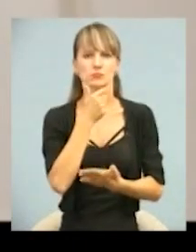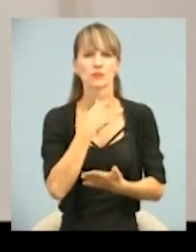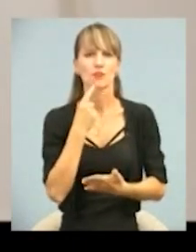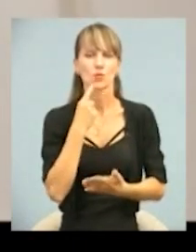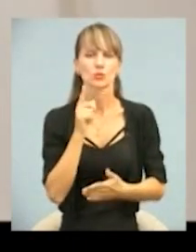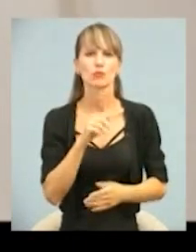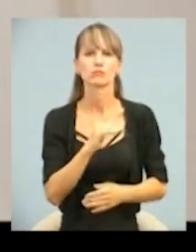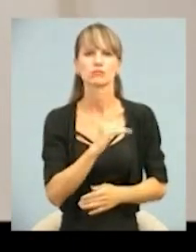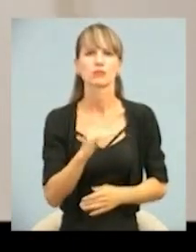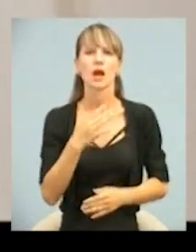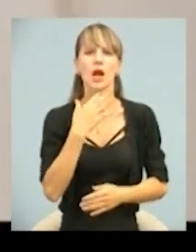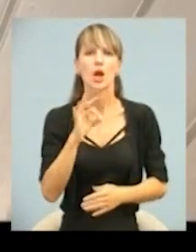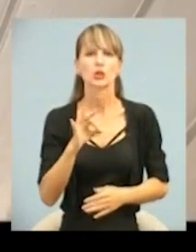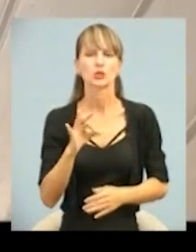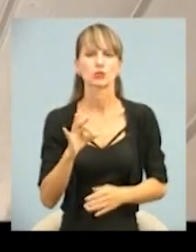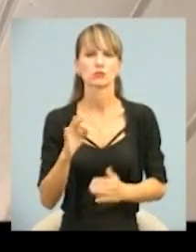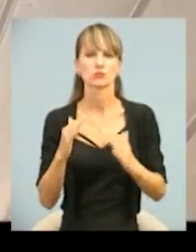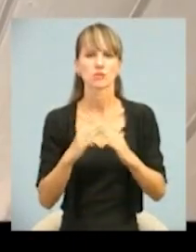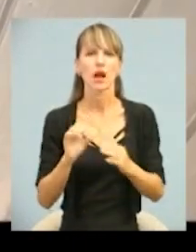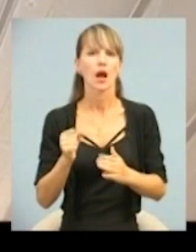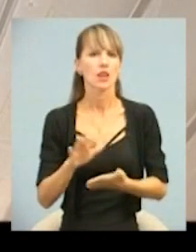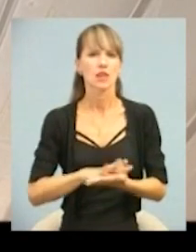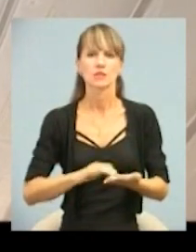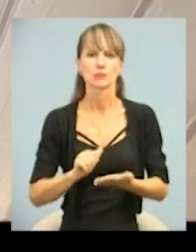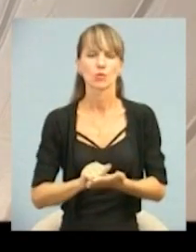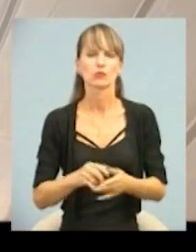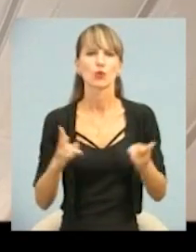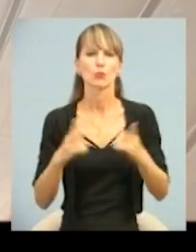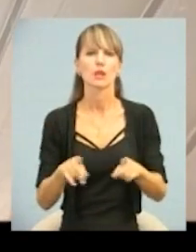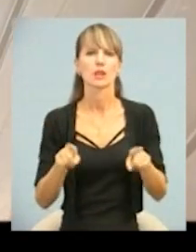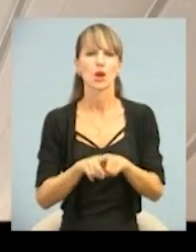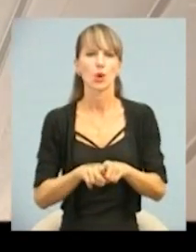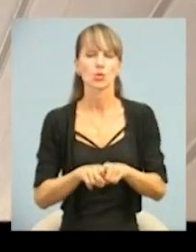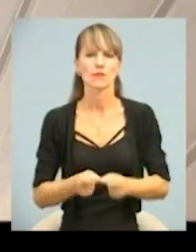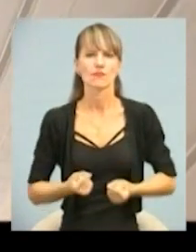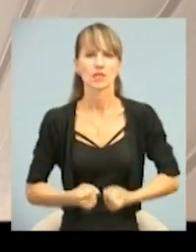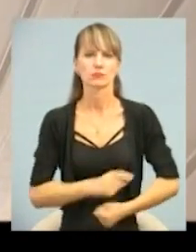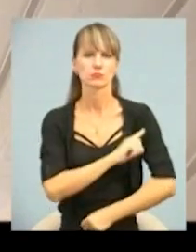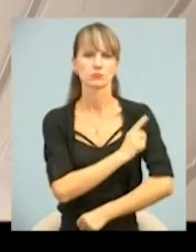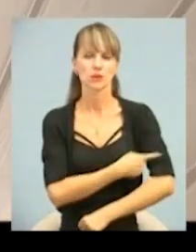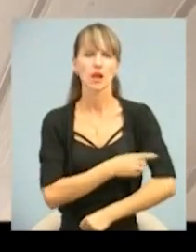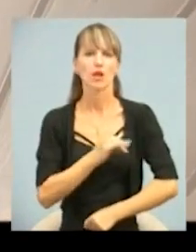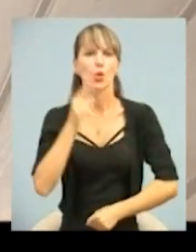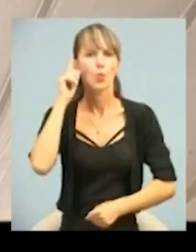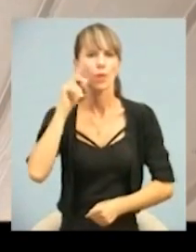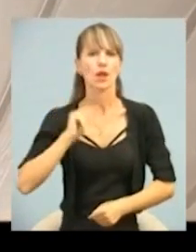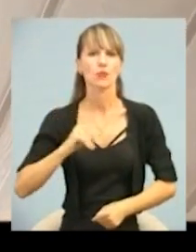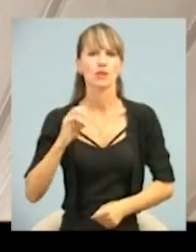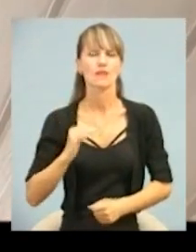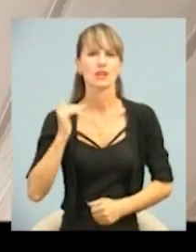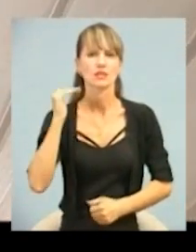смак, щоб підкреслити красу об'єкта, а не спотворити його. Необхідна також фізична витривалість та вміння працювати на